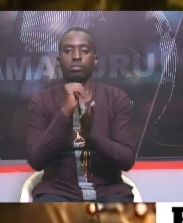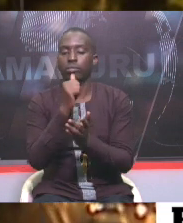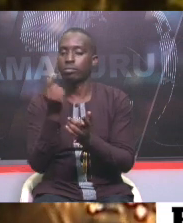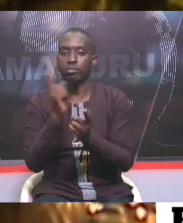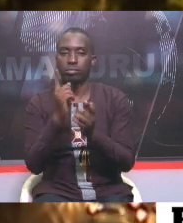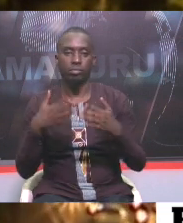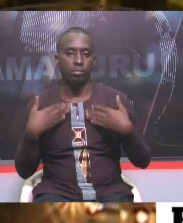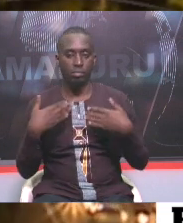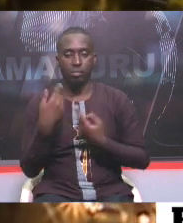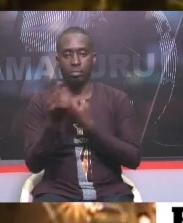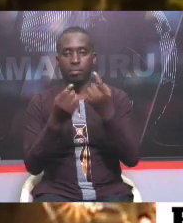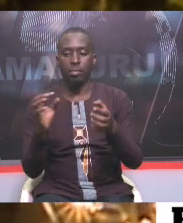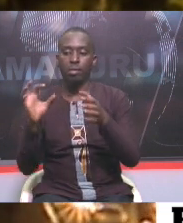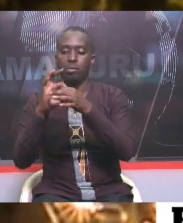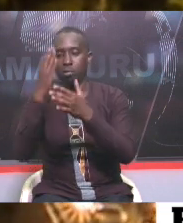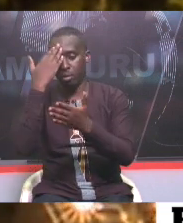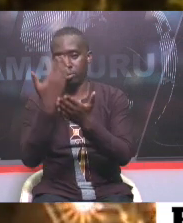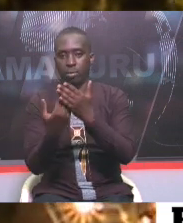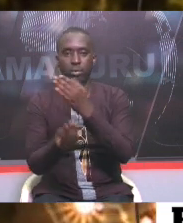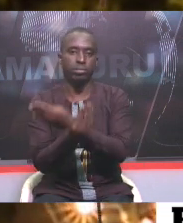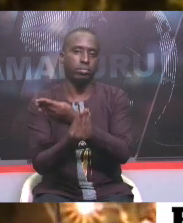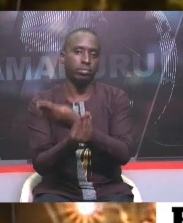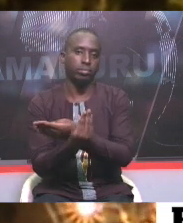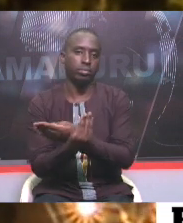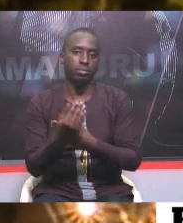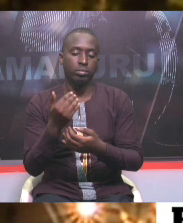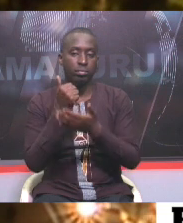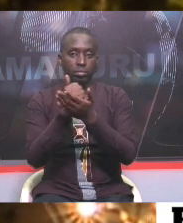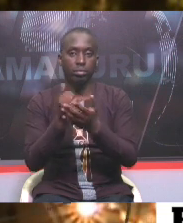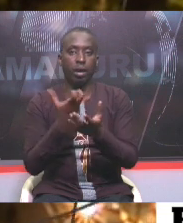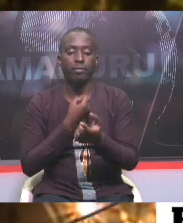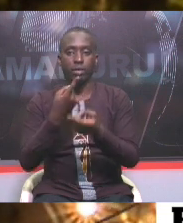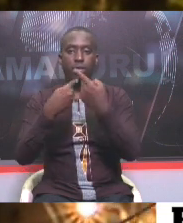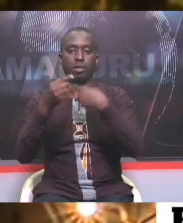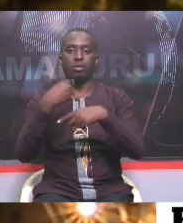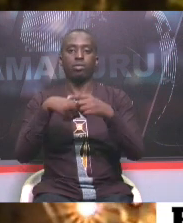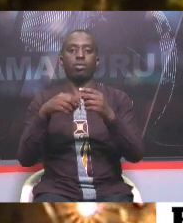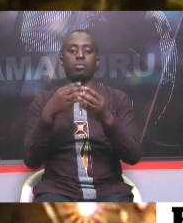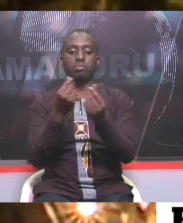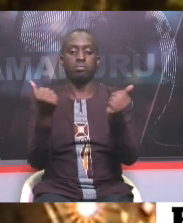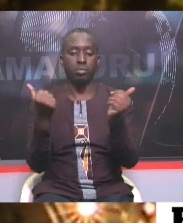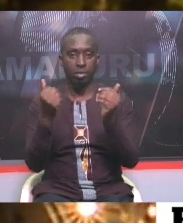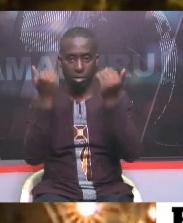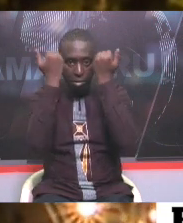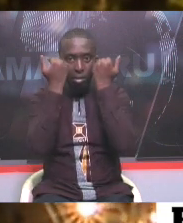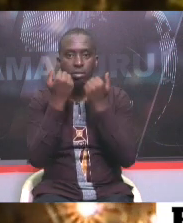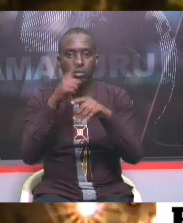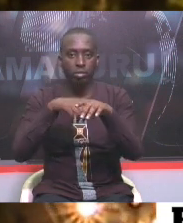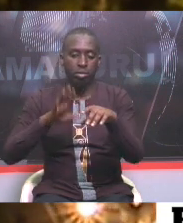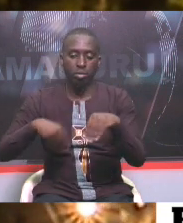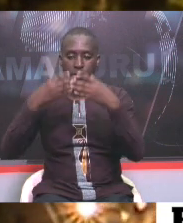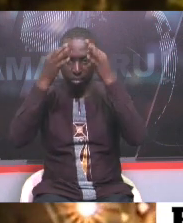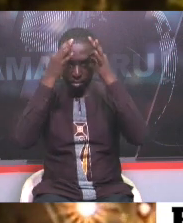mu bunzi kubera kwaka ruswa y'ababuranyi bikagira ingaruka ku mikirize y'imanza ndetse no gutinda gutanga